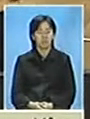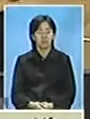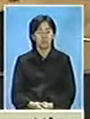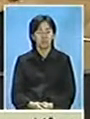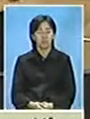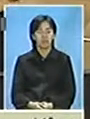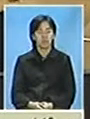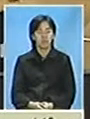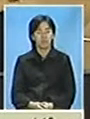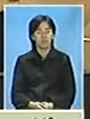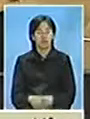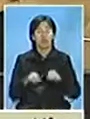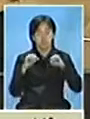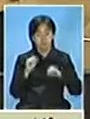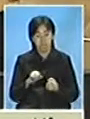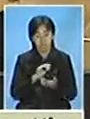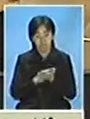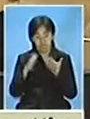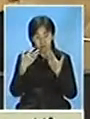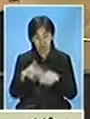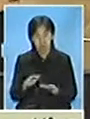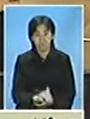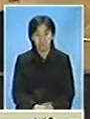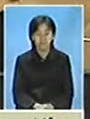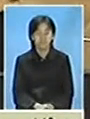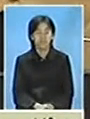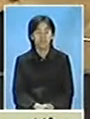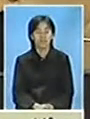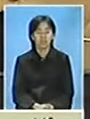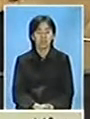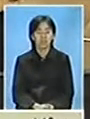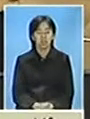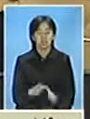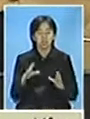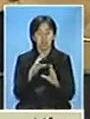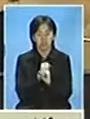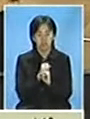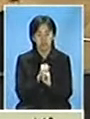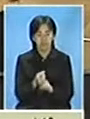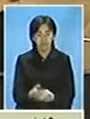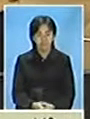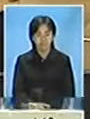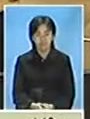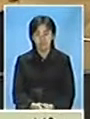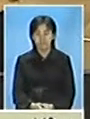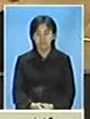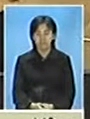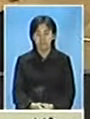ค่ะท่านสมาชิกลงมติครบถ้วนนะคะเรียบร้อยนะคะปิดการลงมติส่งผลด้วยค่ะ